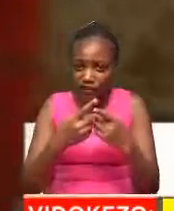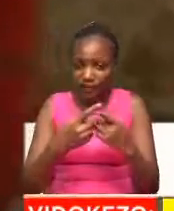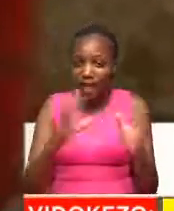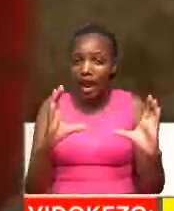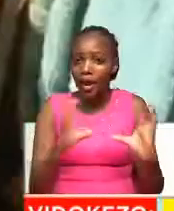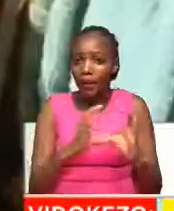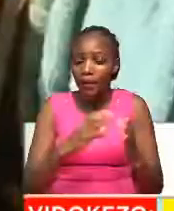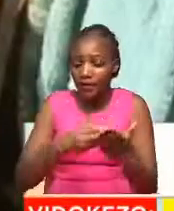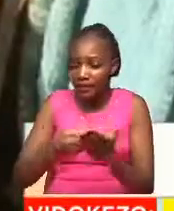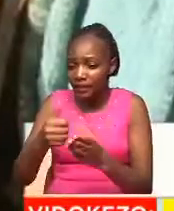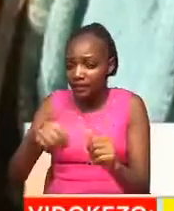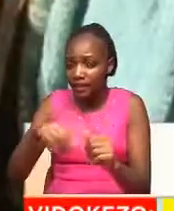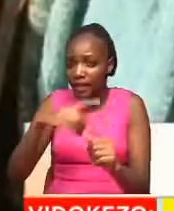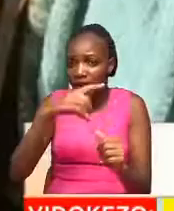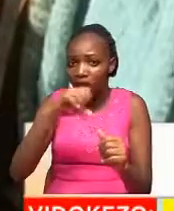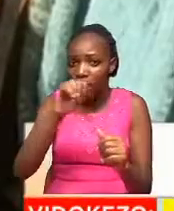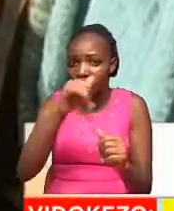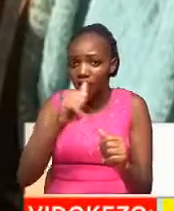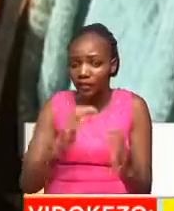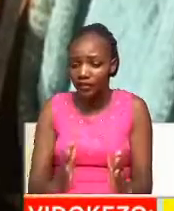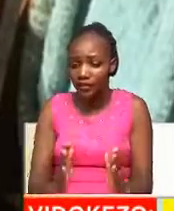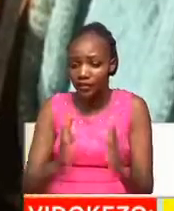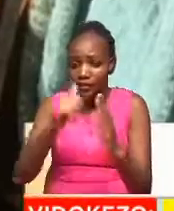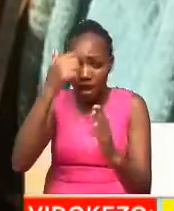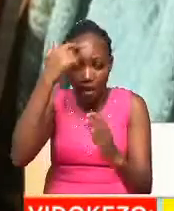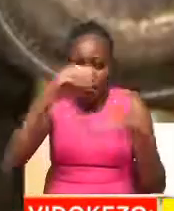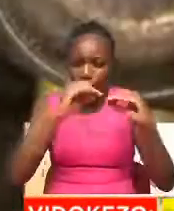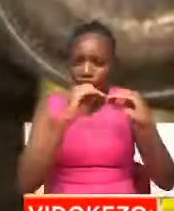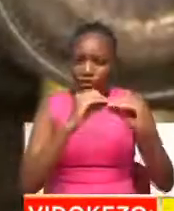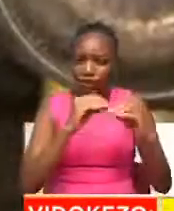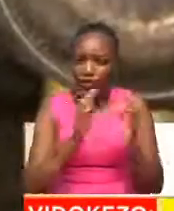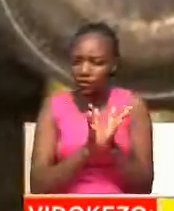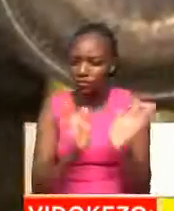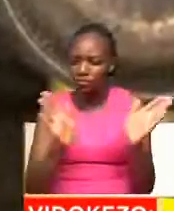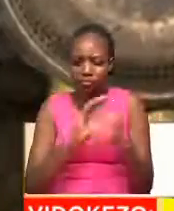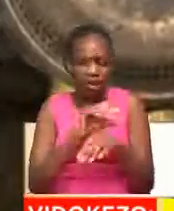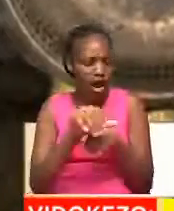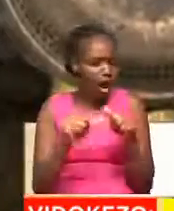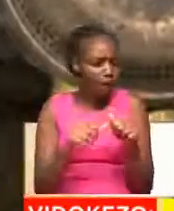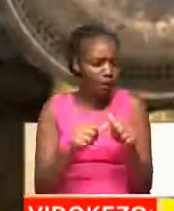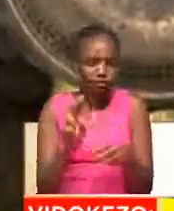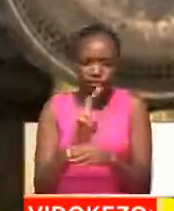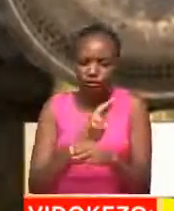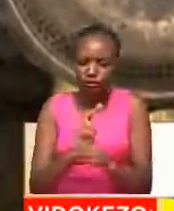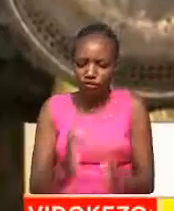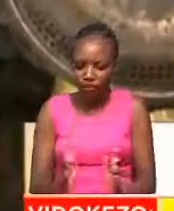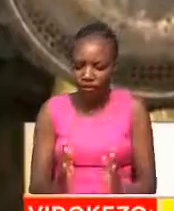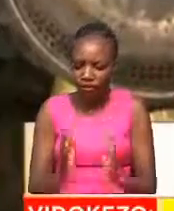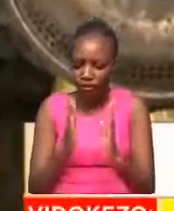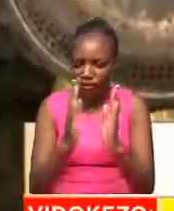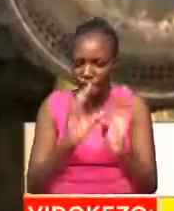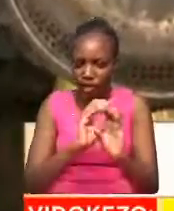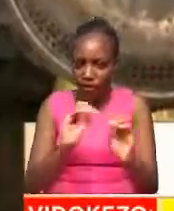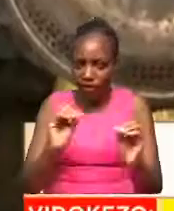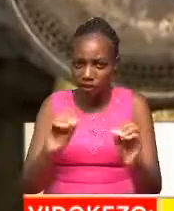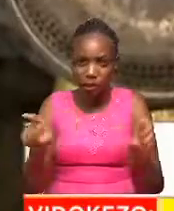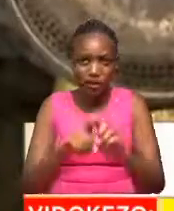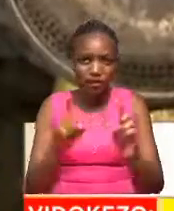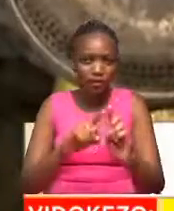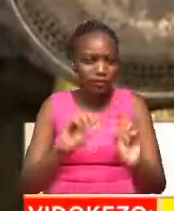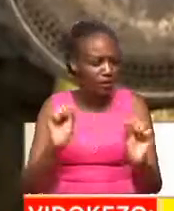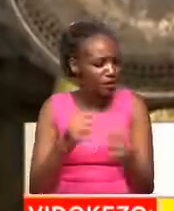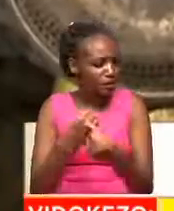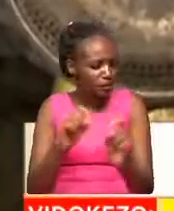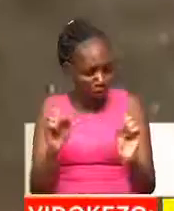mitungi ya gesi kwa kukosa kutoa hamasa kwa wananchi kuhusu mbinu salama za kutumia mitungi hiyo na kutofautisha iliyo